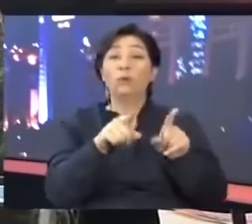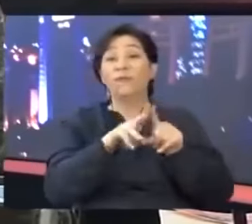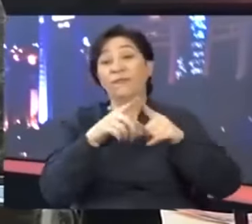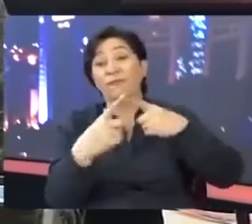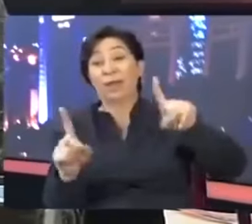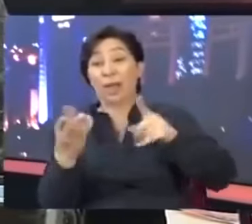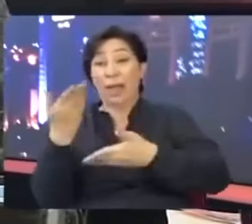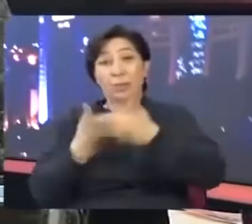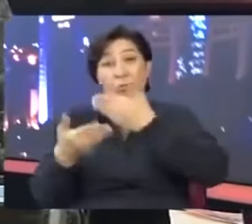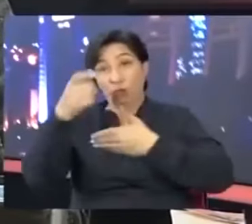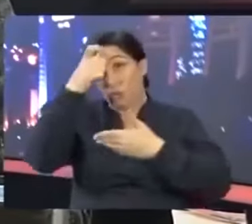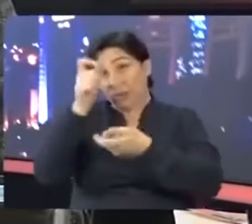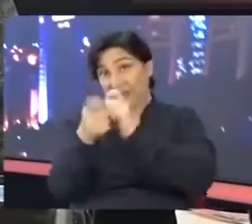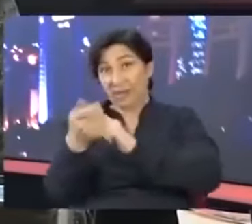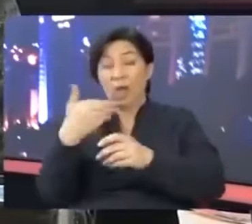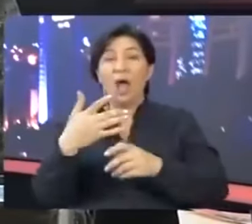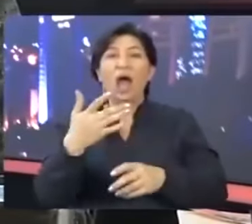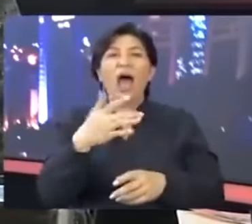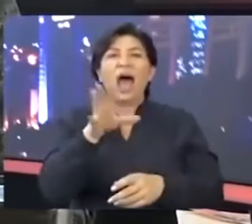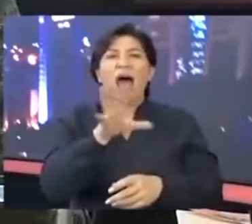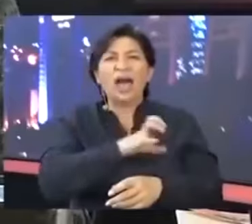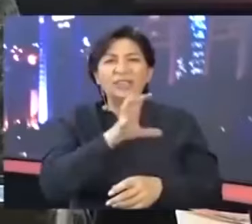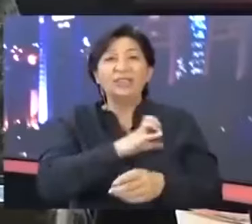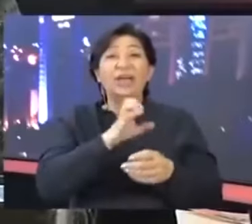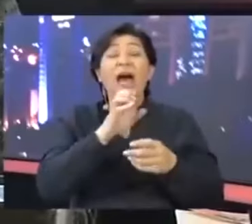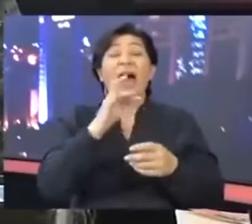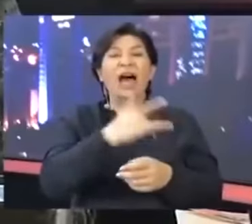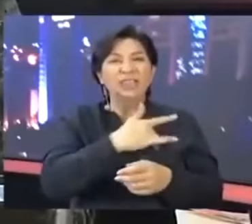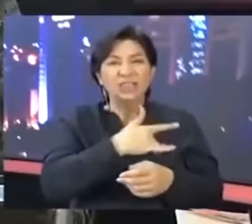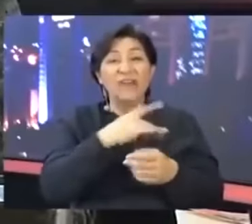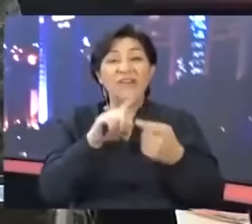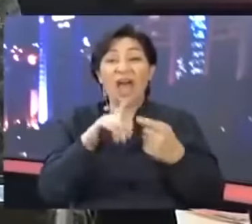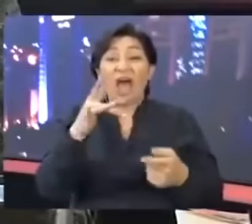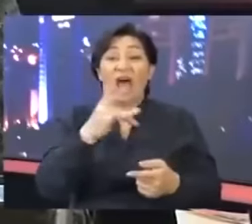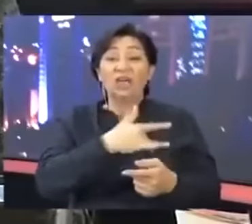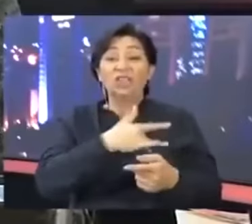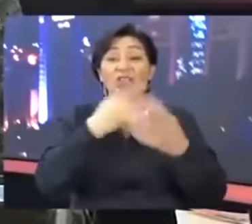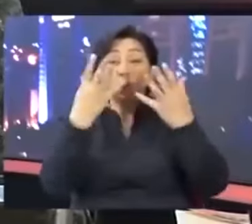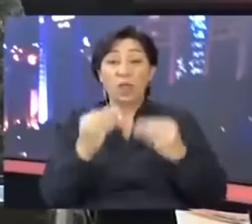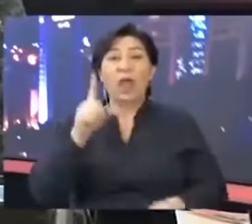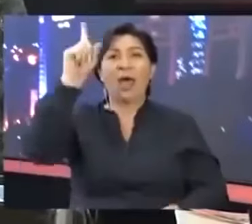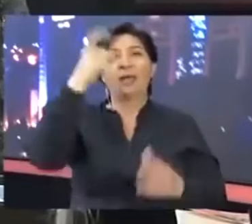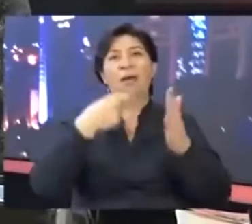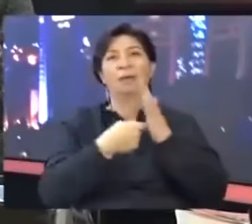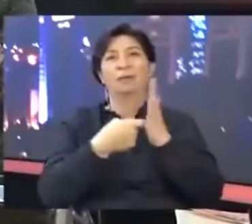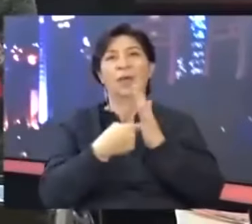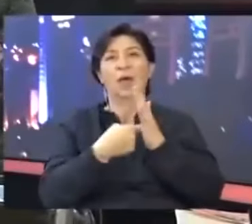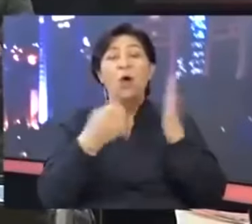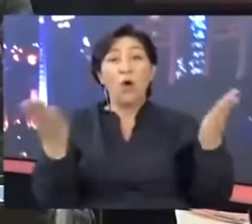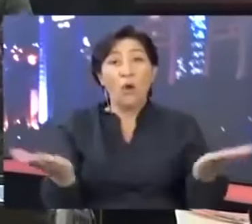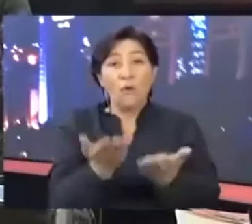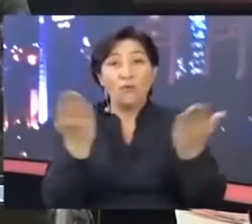Eee mealini gösteriyor acıyan ve acıyıcı olan Allah adına